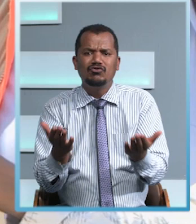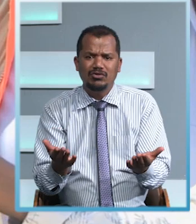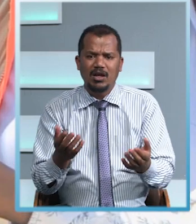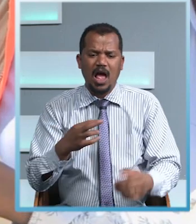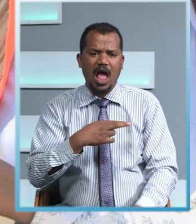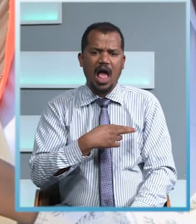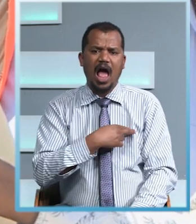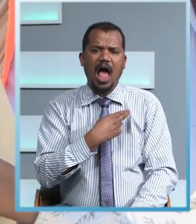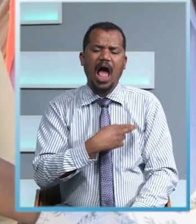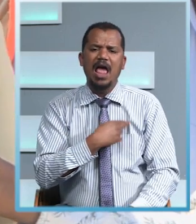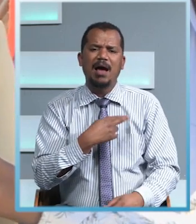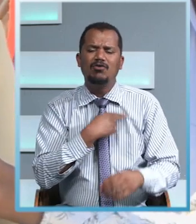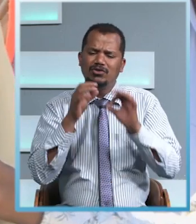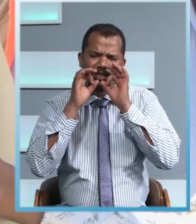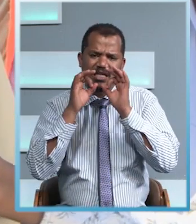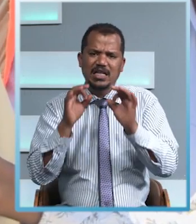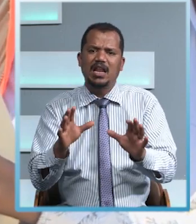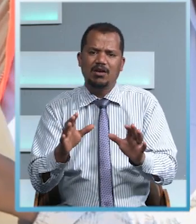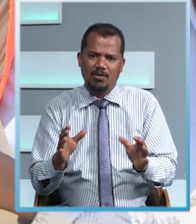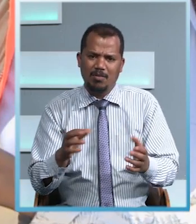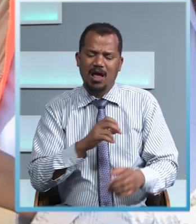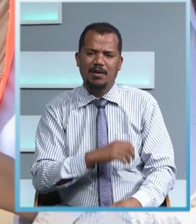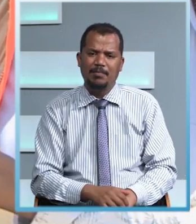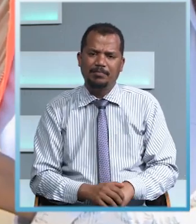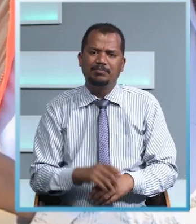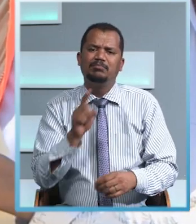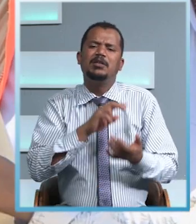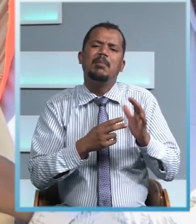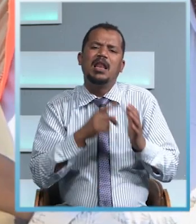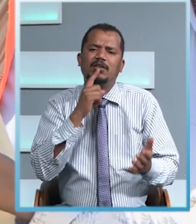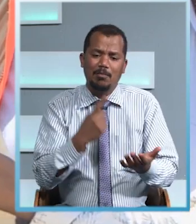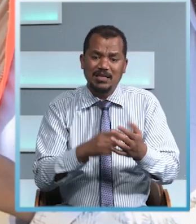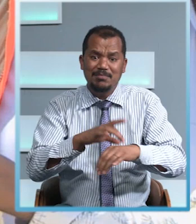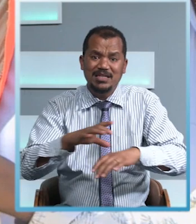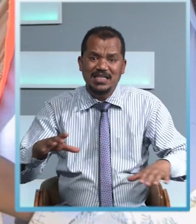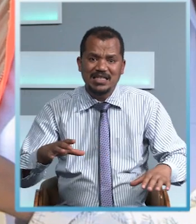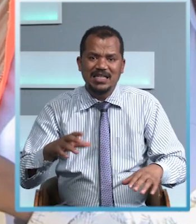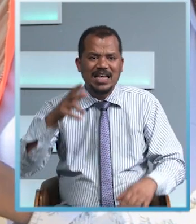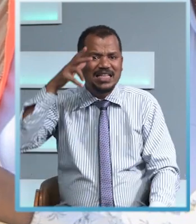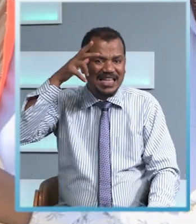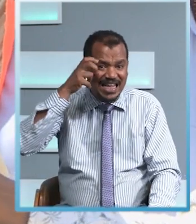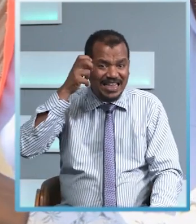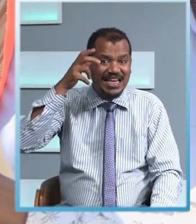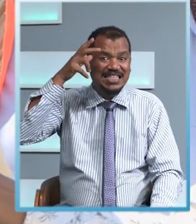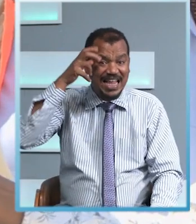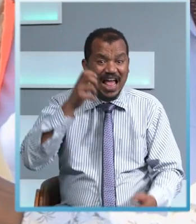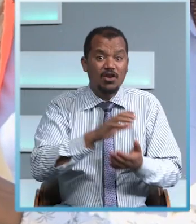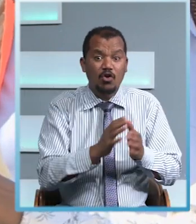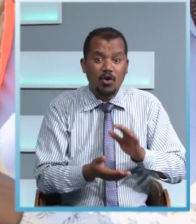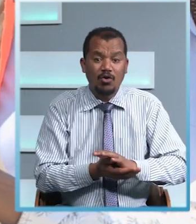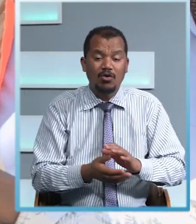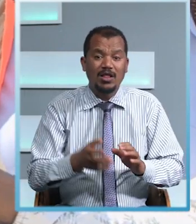አይመረው ሃይማኖት አለባይ ሆነ ፍጡር ነው ሃይማኖት አለባይ ማለት ምን ማለት ነው በዚህ ምድር ላይ ሸይጣን